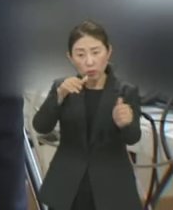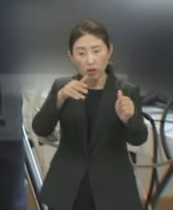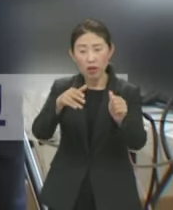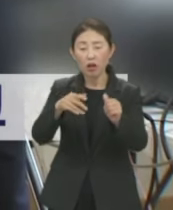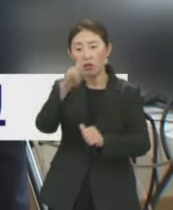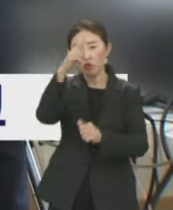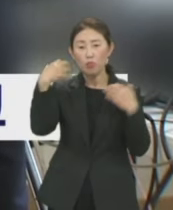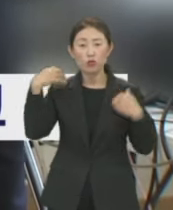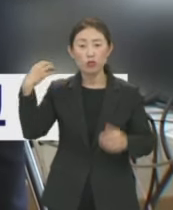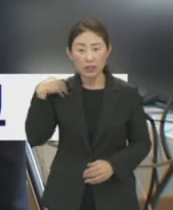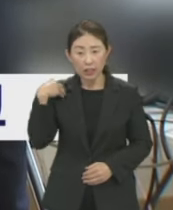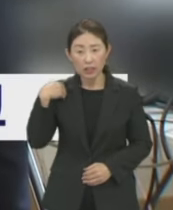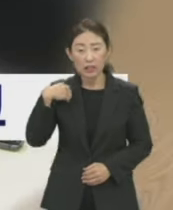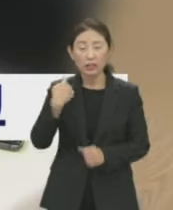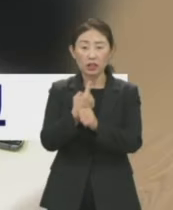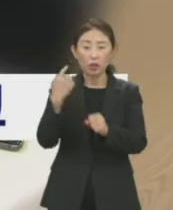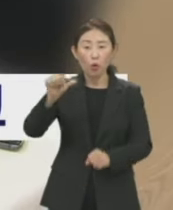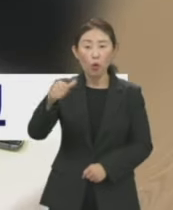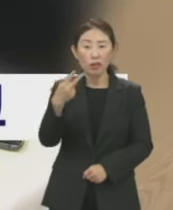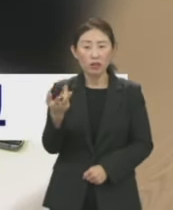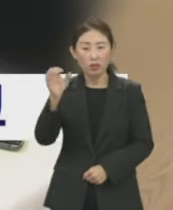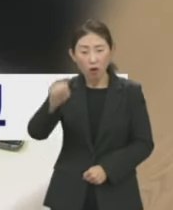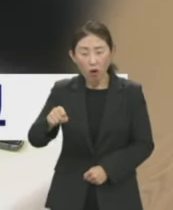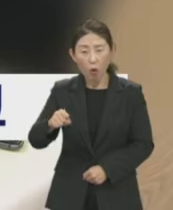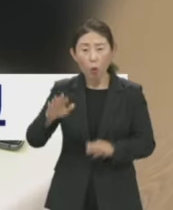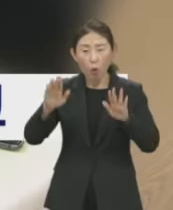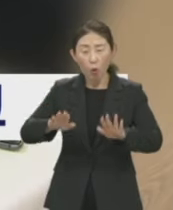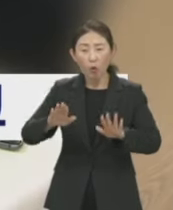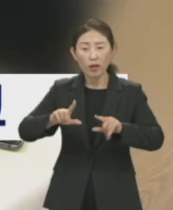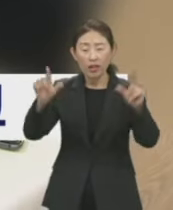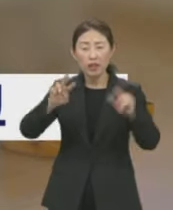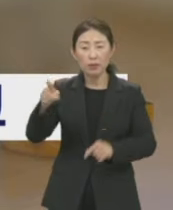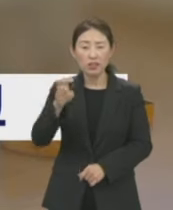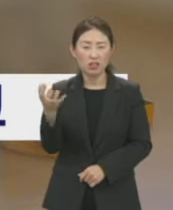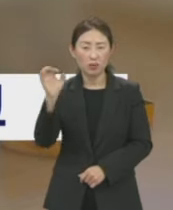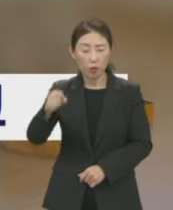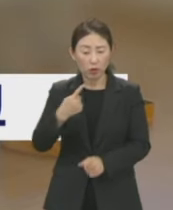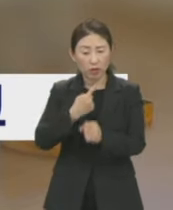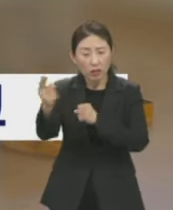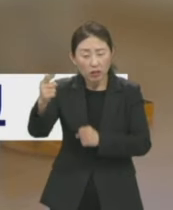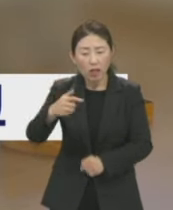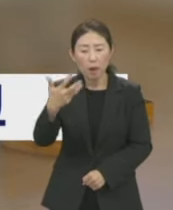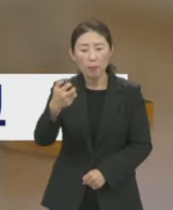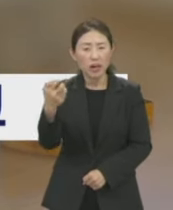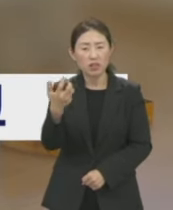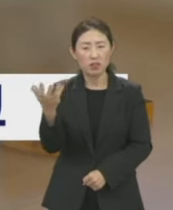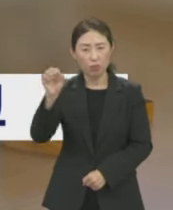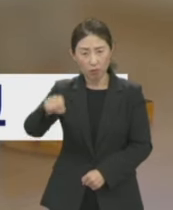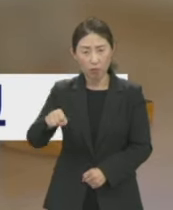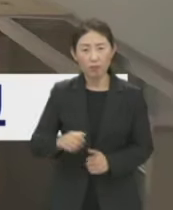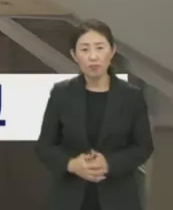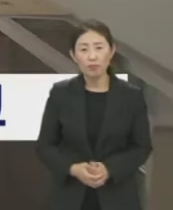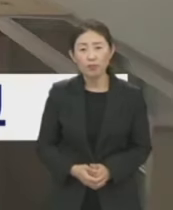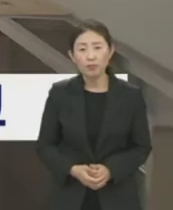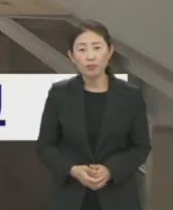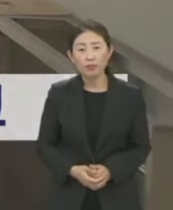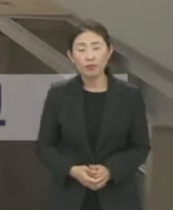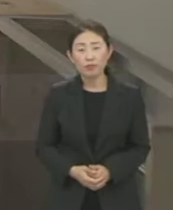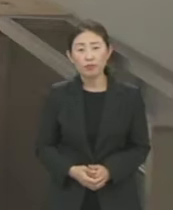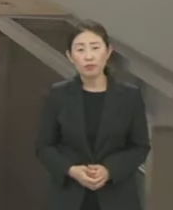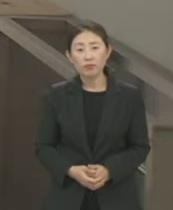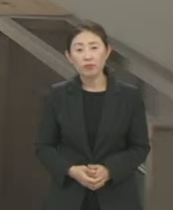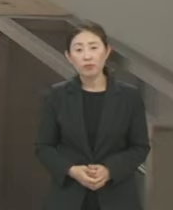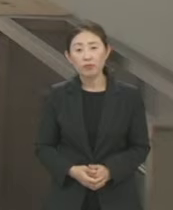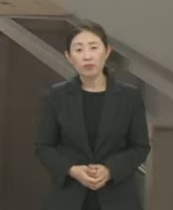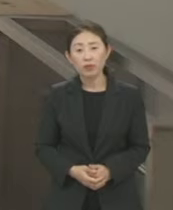예산이 지난해 502억 원에서 올해는 241억 원으로 줄었고 내년엔 80억 원만 편성됐습니다. 이뿐만